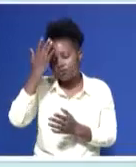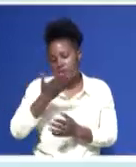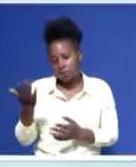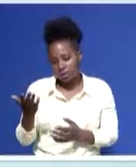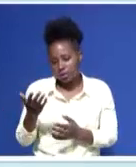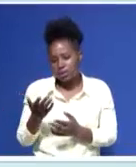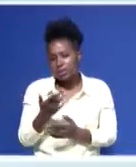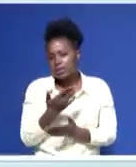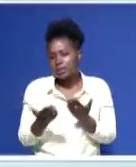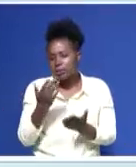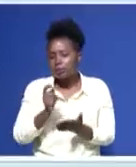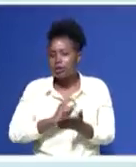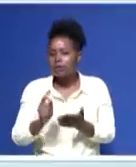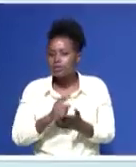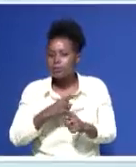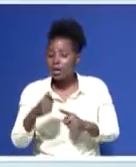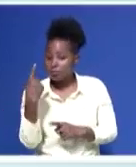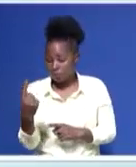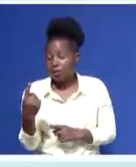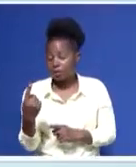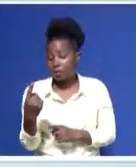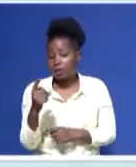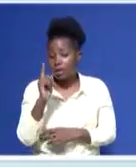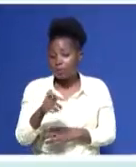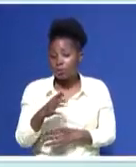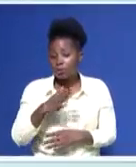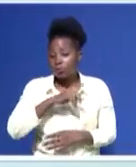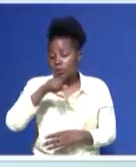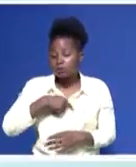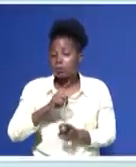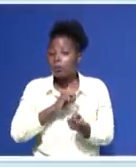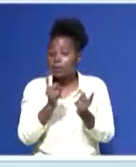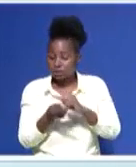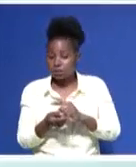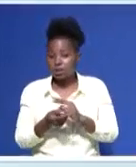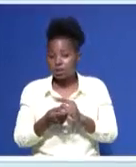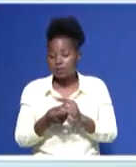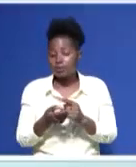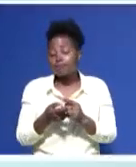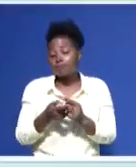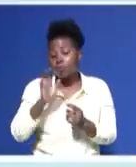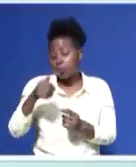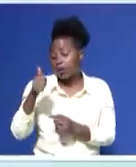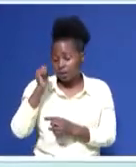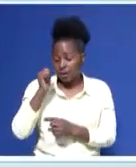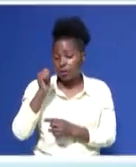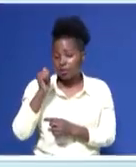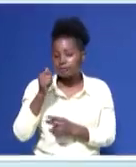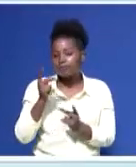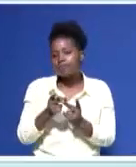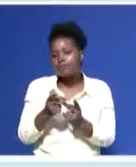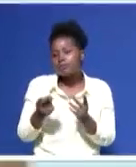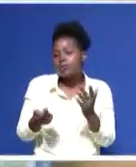takriban 100 ambao kwenye kumbukumbu zetu wamebadilisha shahada zao mwaka jana, na